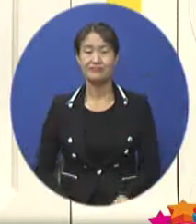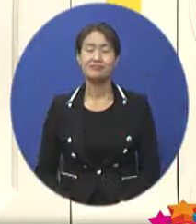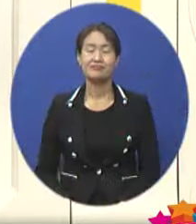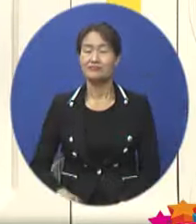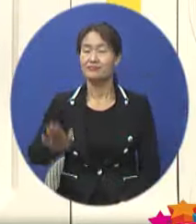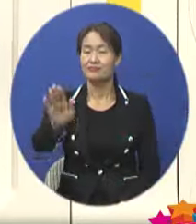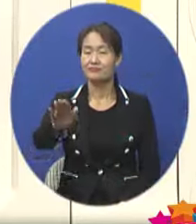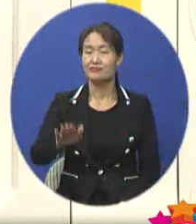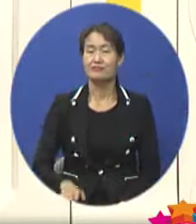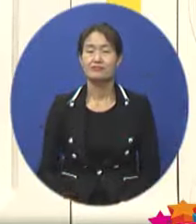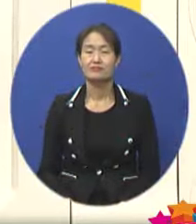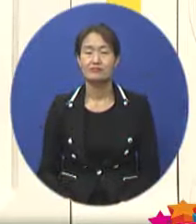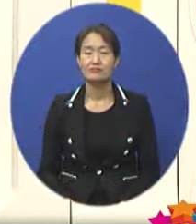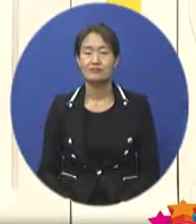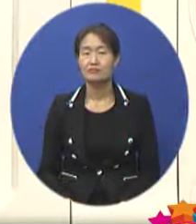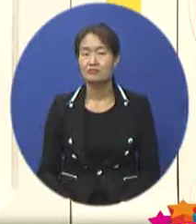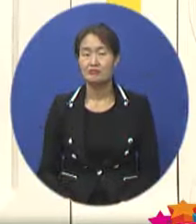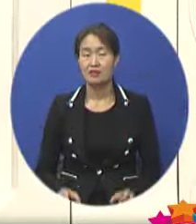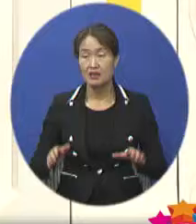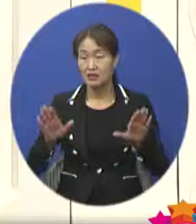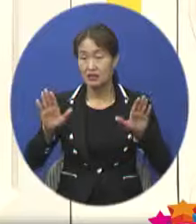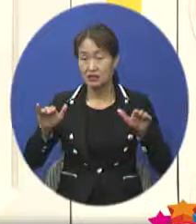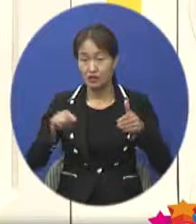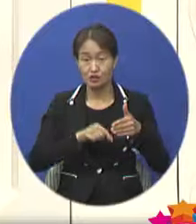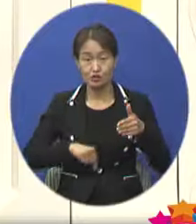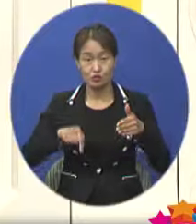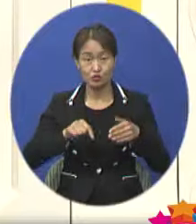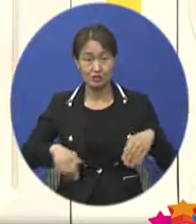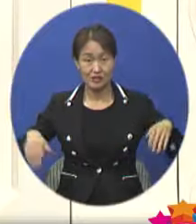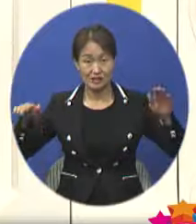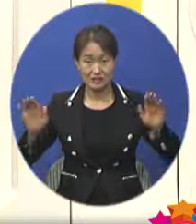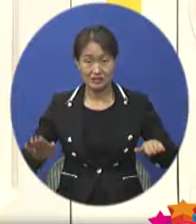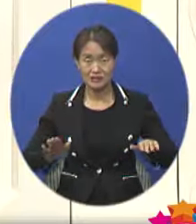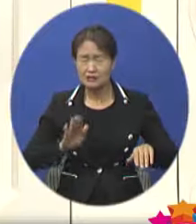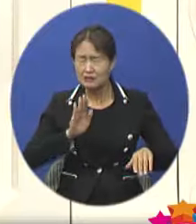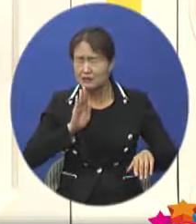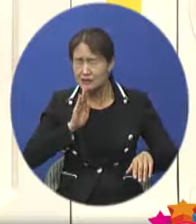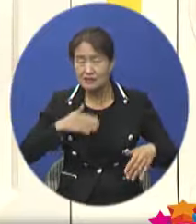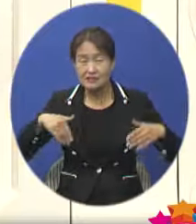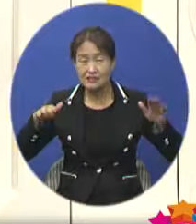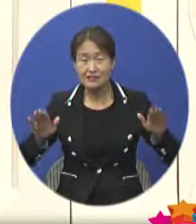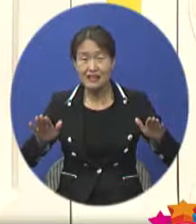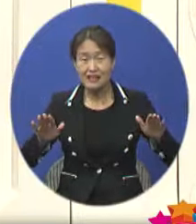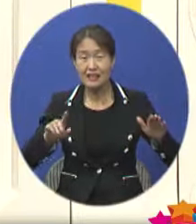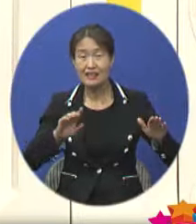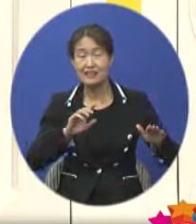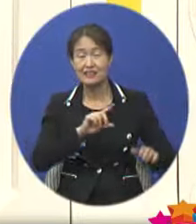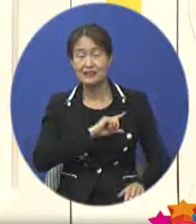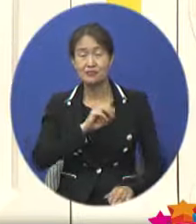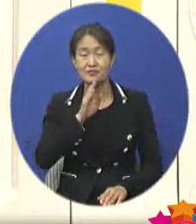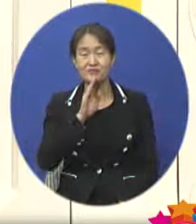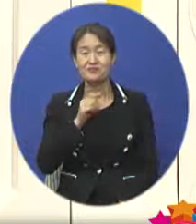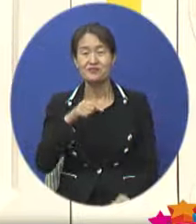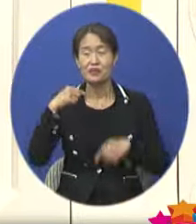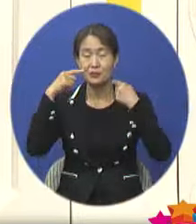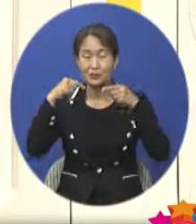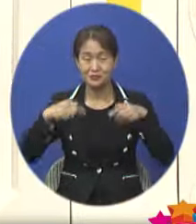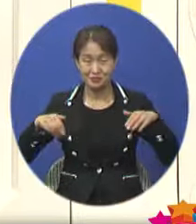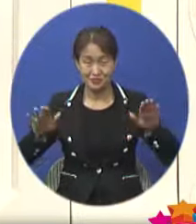씨. 네. 저 새 중에 새. 새 중에 새? 진짜 새의 이름은 뭔지 아세요? 참새. 그러면